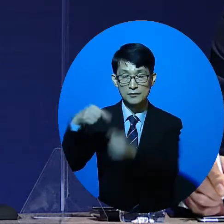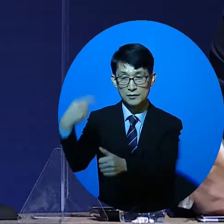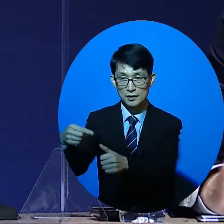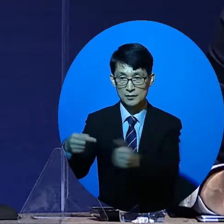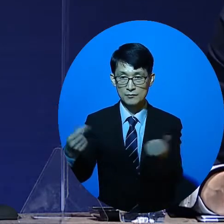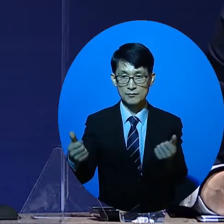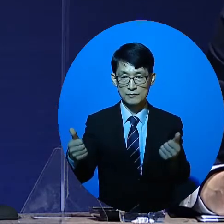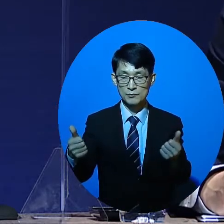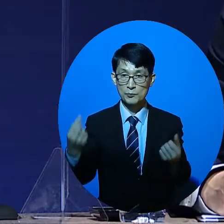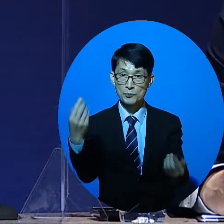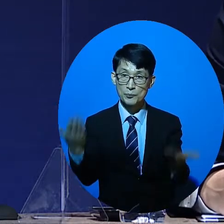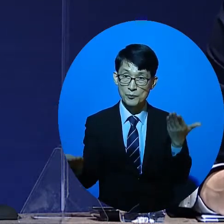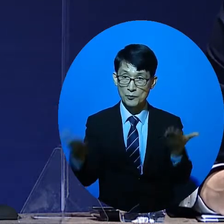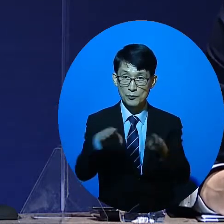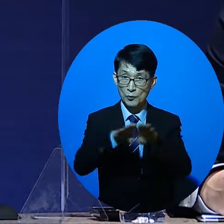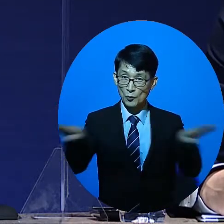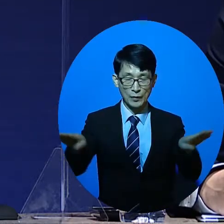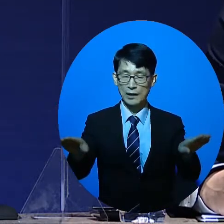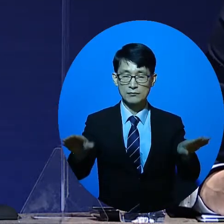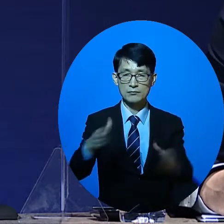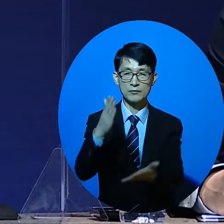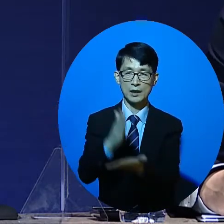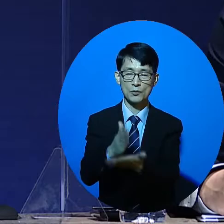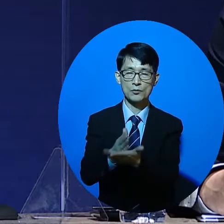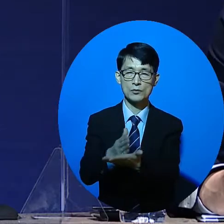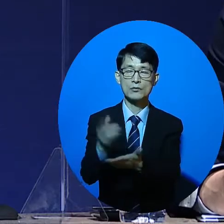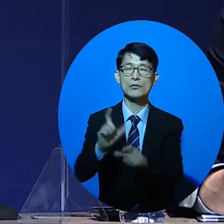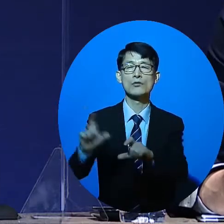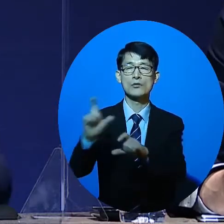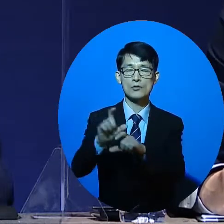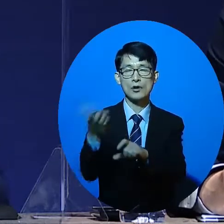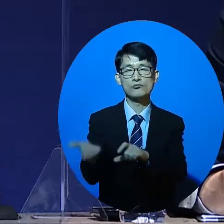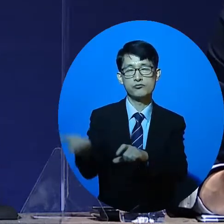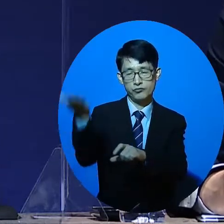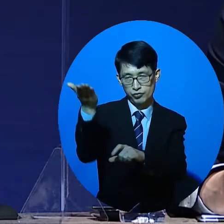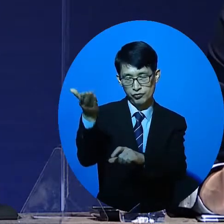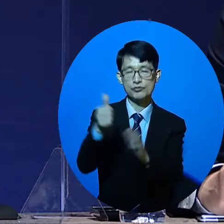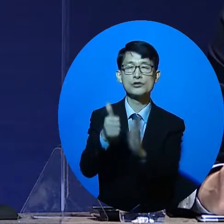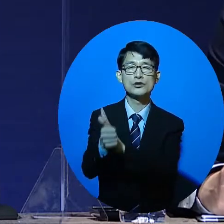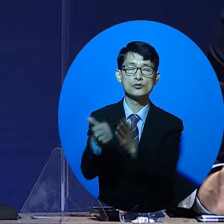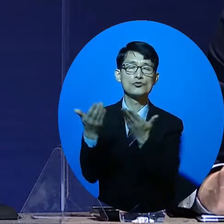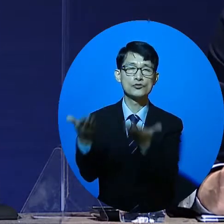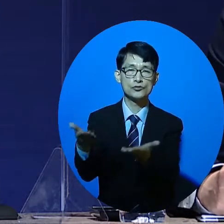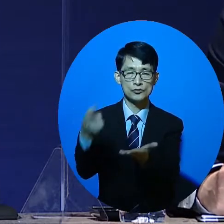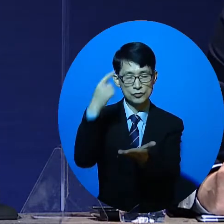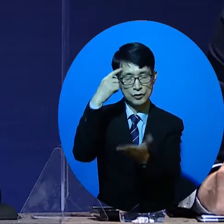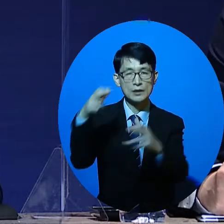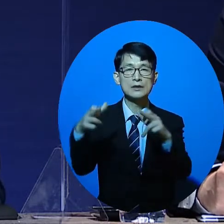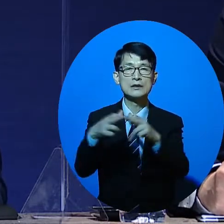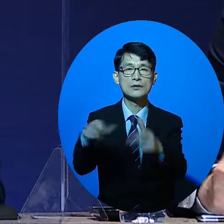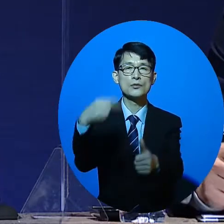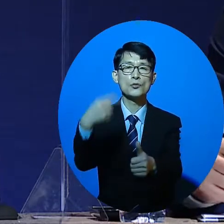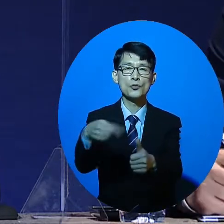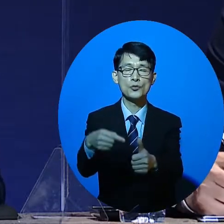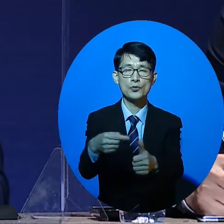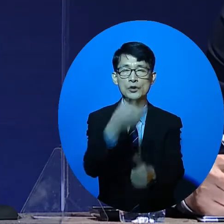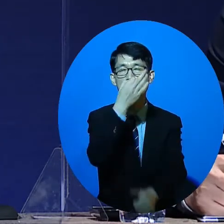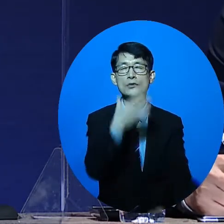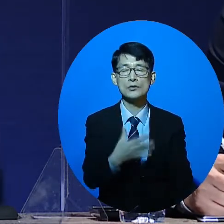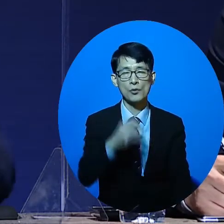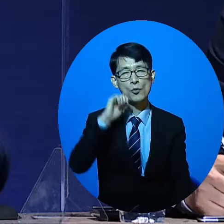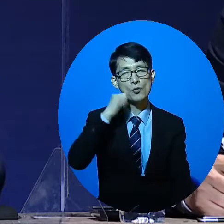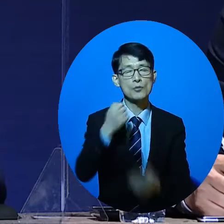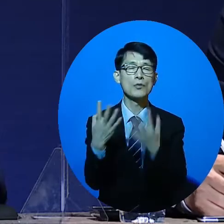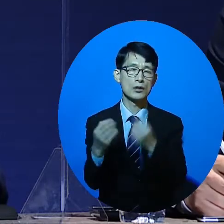된다. 왜? 여러 가지 이제 어려운 점이 많죠. 그런 부분에서는 지도자 처우 개선이 필요하다는 분입니다. 이에